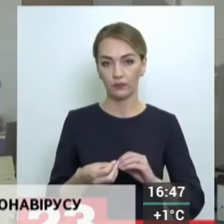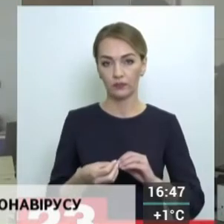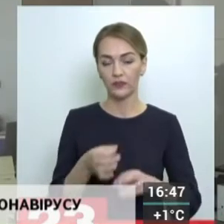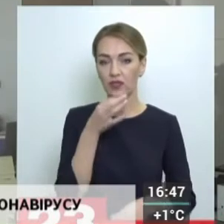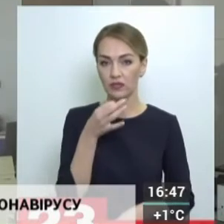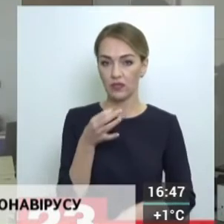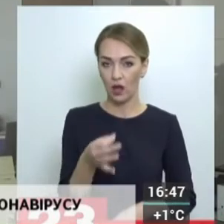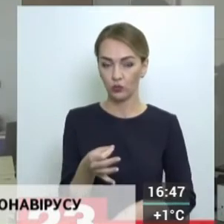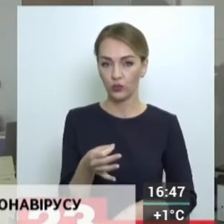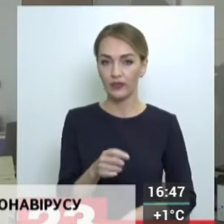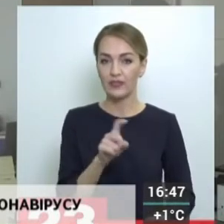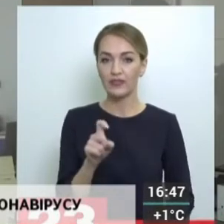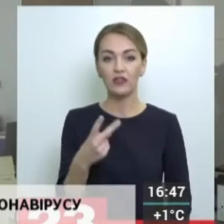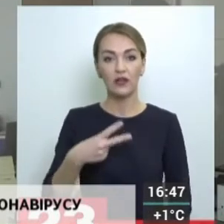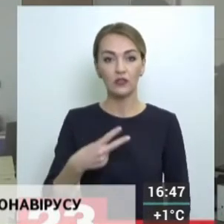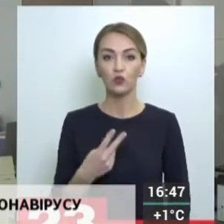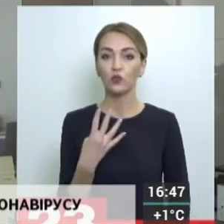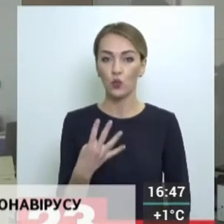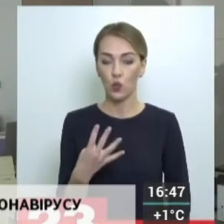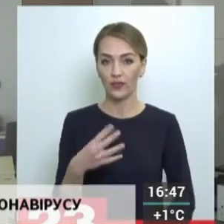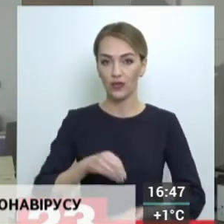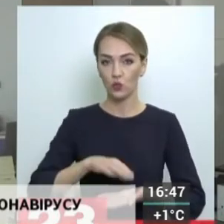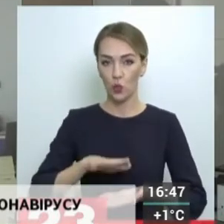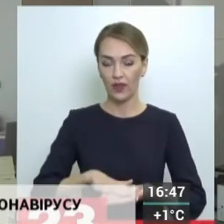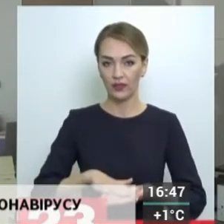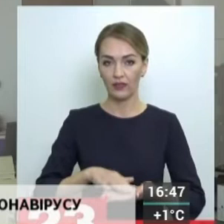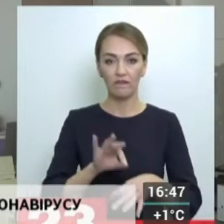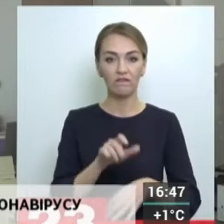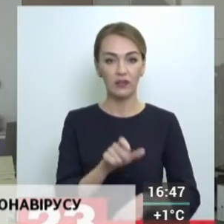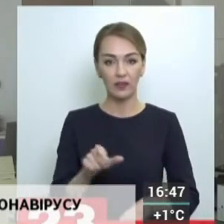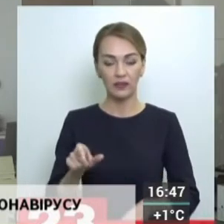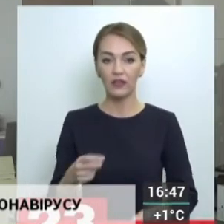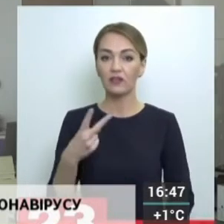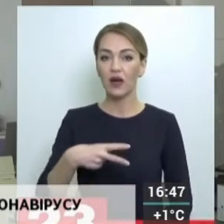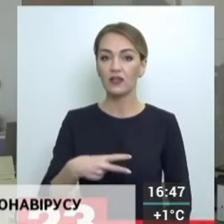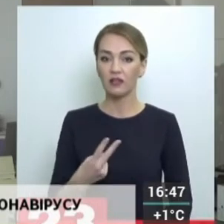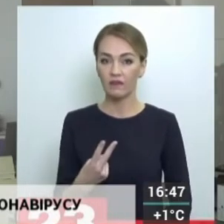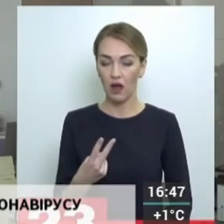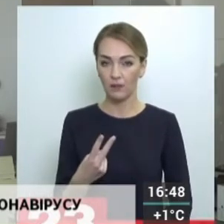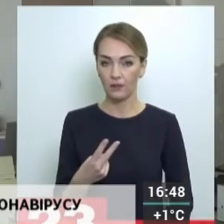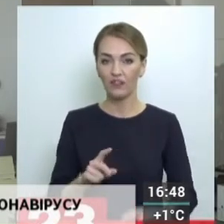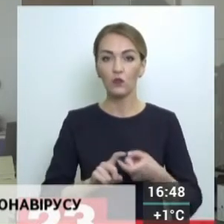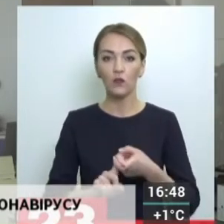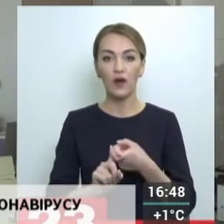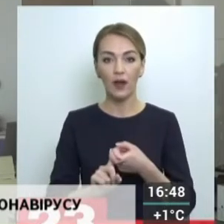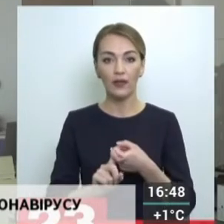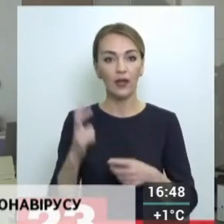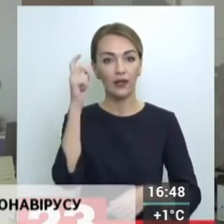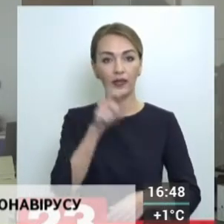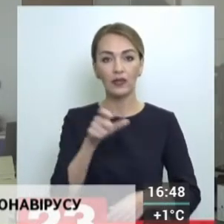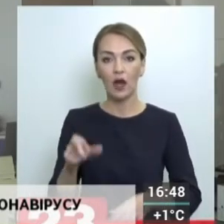зазначу, з 24 зареєстрованих випадків 22 випадки інфікування киян,